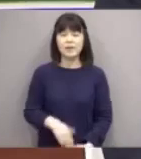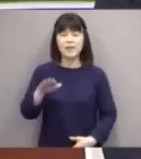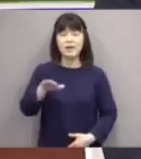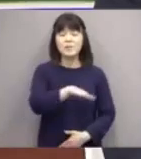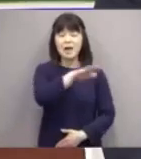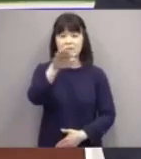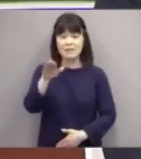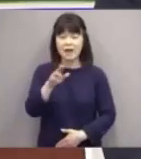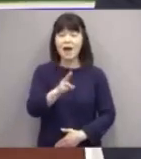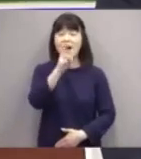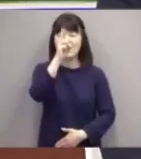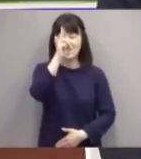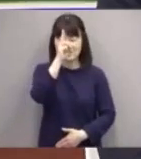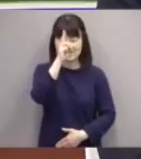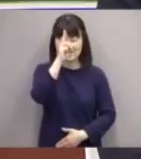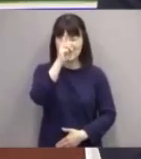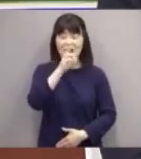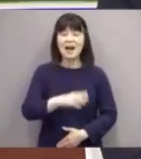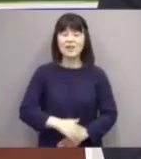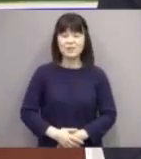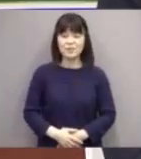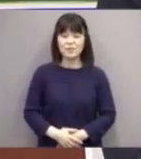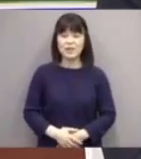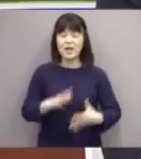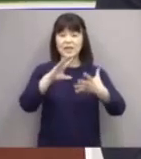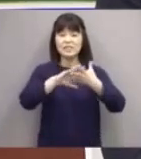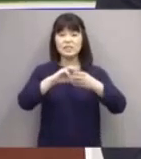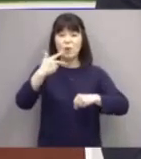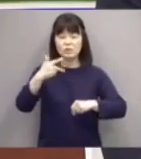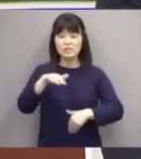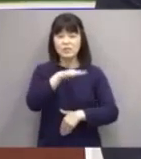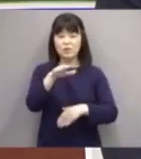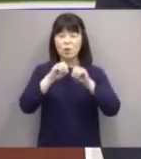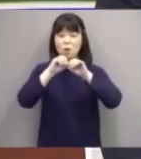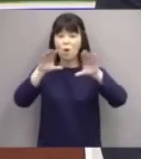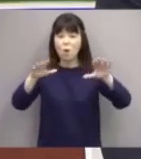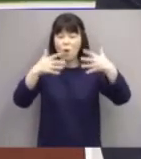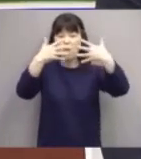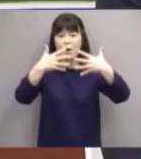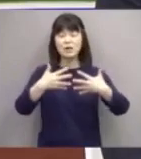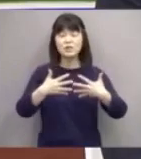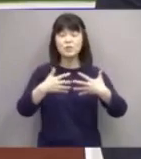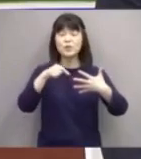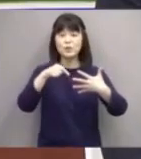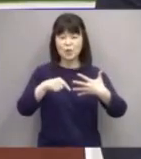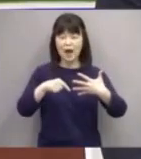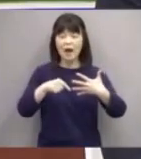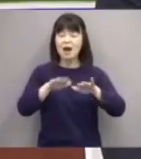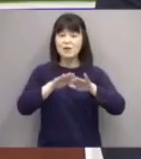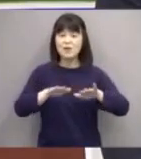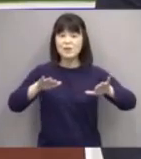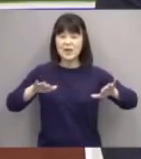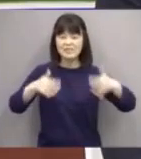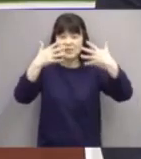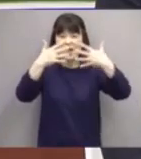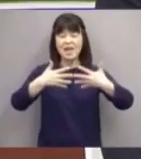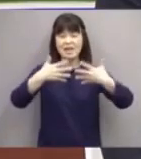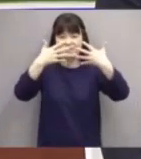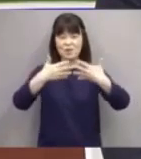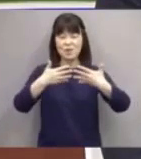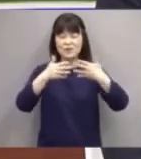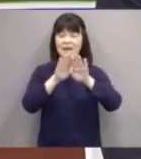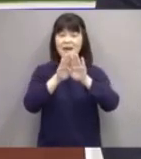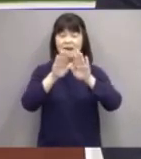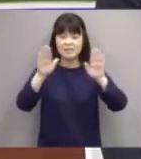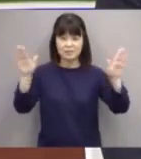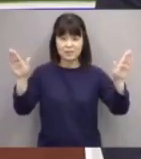皆さんこんにちは。今回の出雲市広報番組市政の広場、元気いっぱいの子どもたちの映像